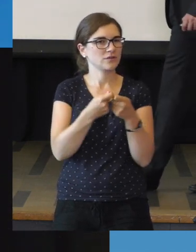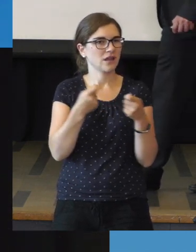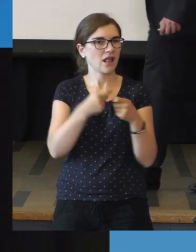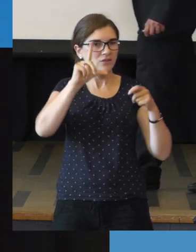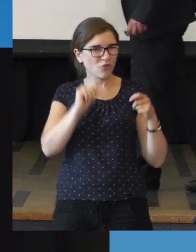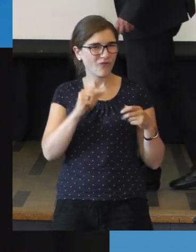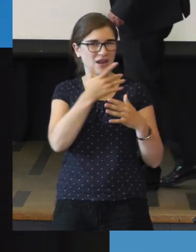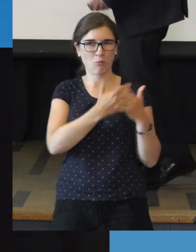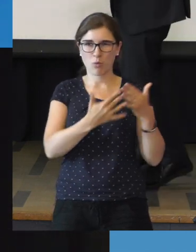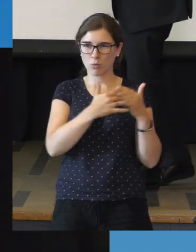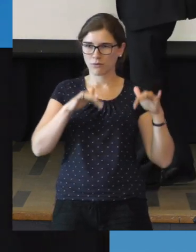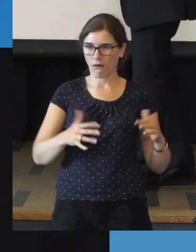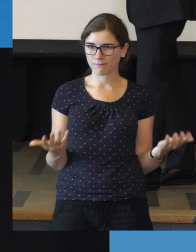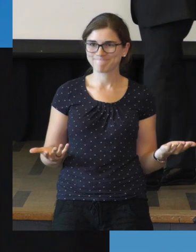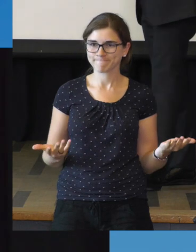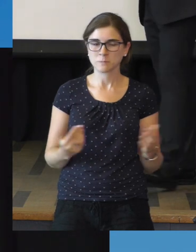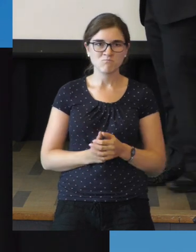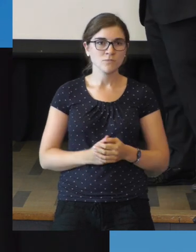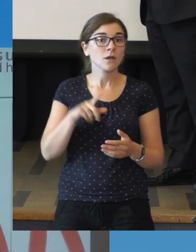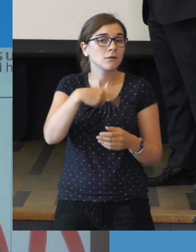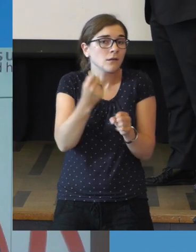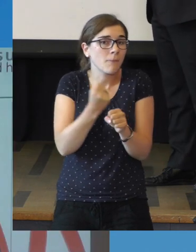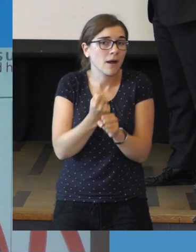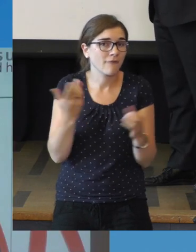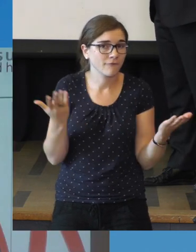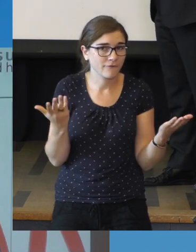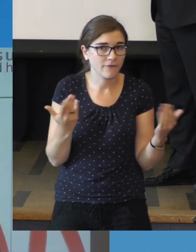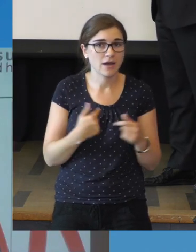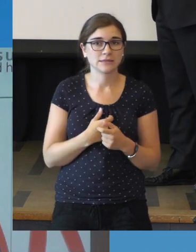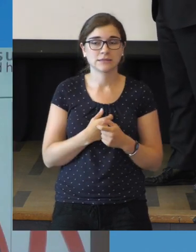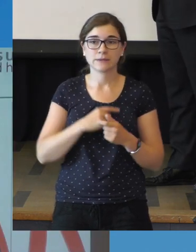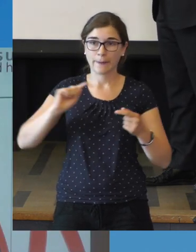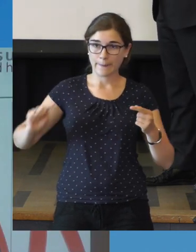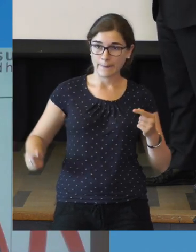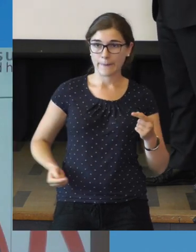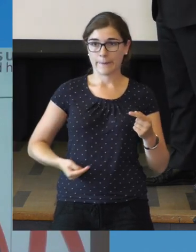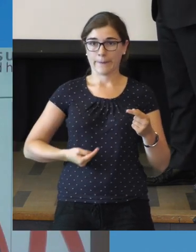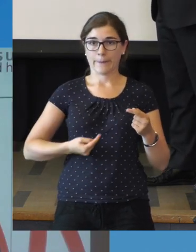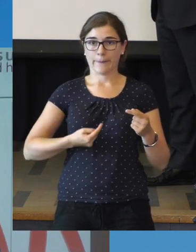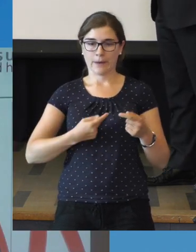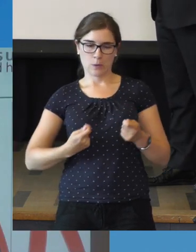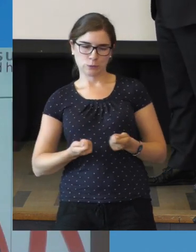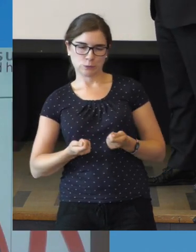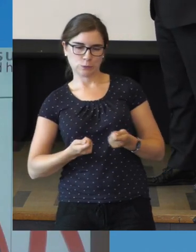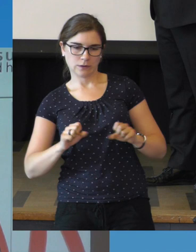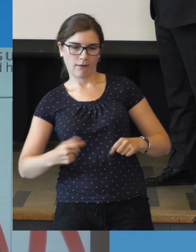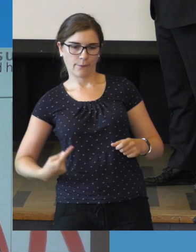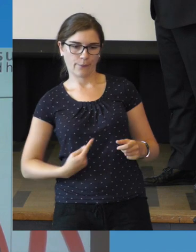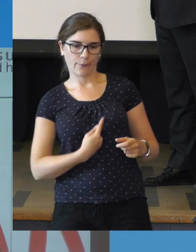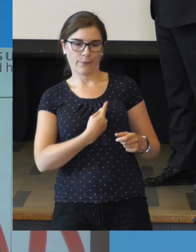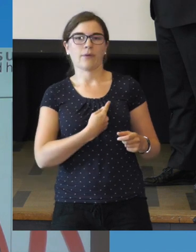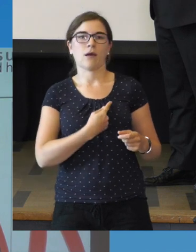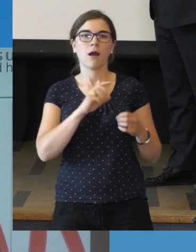Blut versorgt wird. Das, was wir dann machen, ist über einen dünnen Draht, den wir steuern können, einen